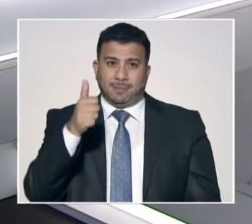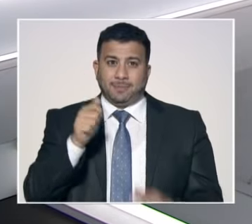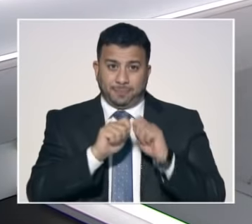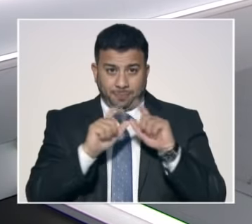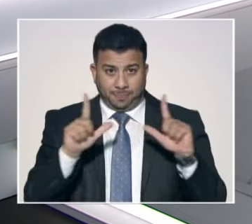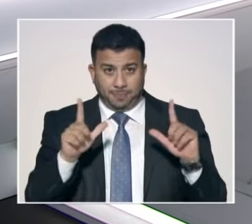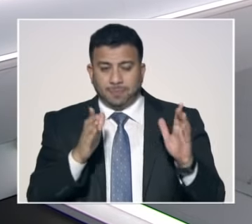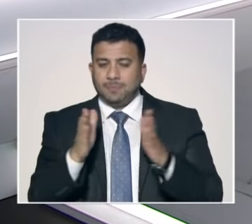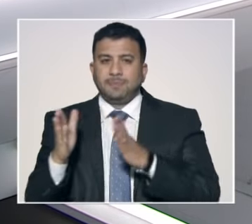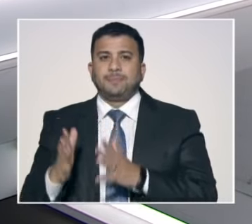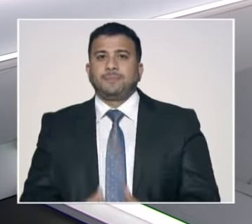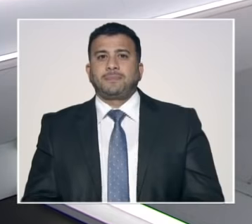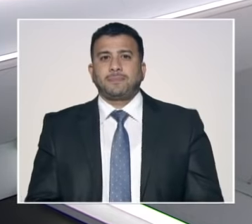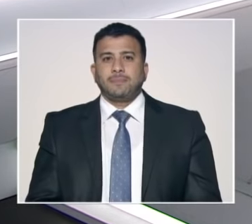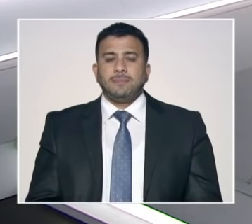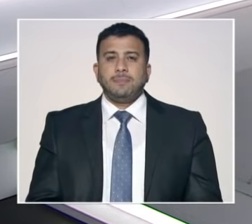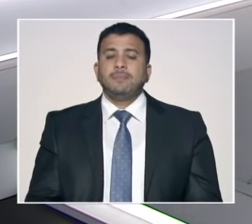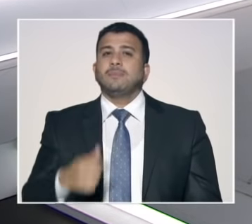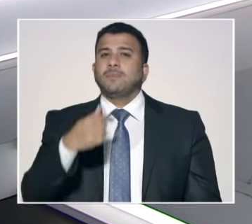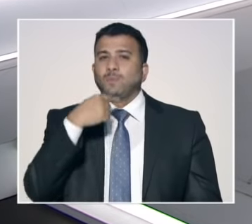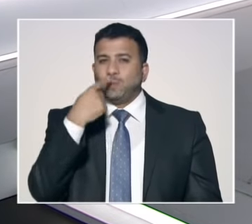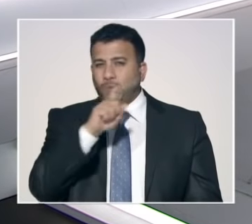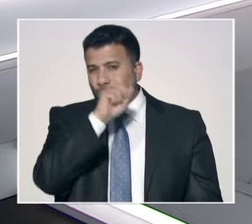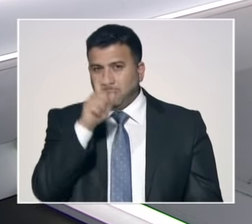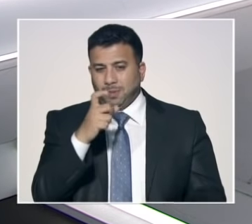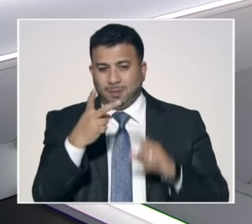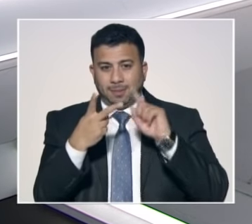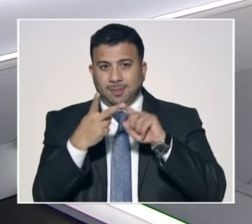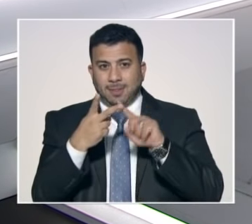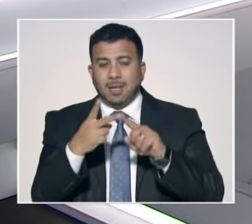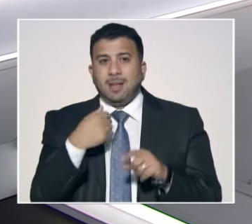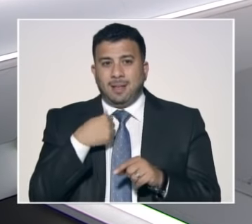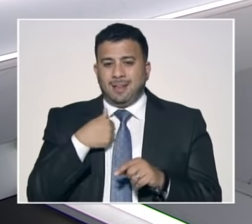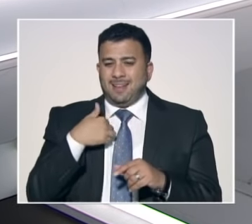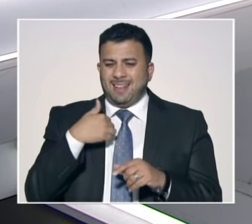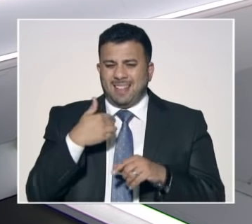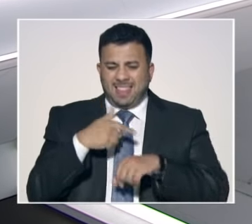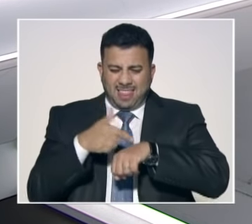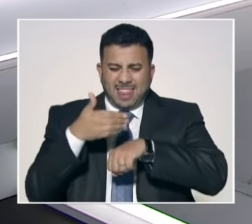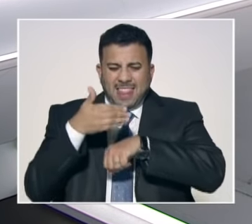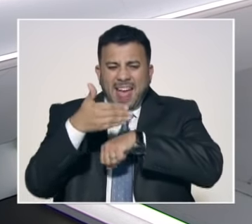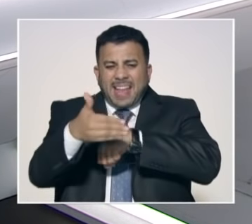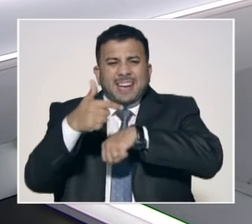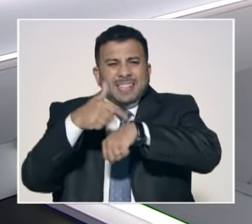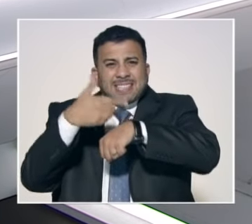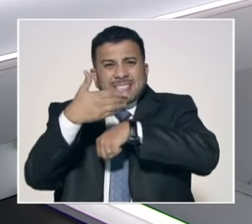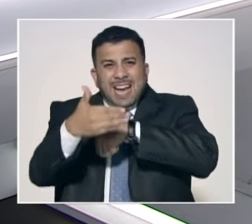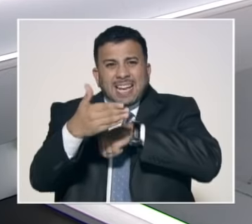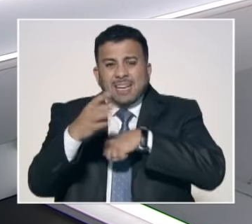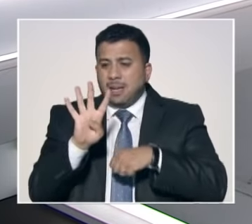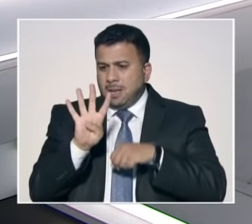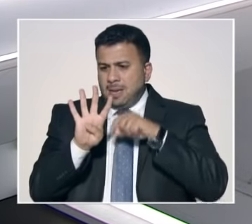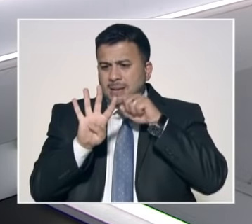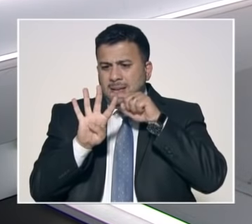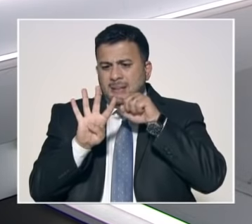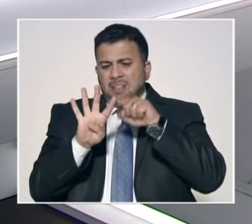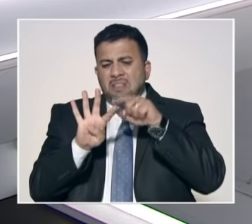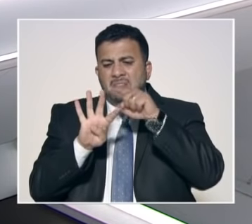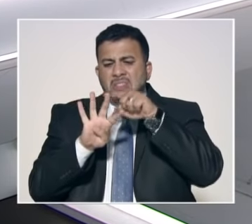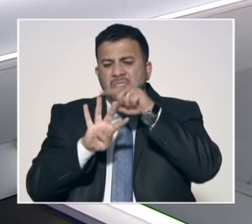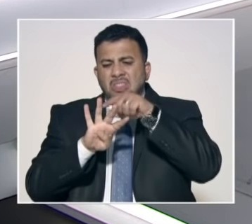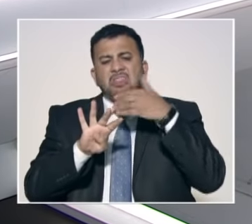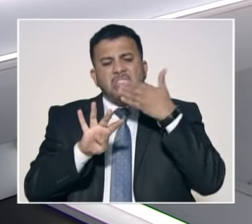علي يسأل يقول إذا كنت مسبوق ودخلت وباقي لي ركعة، مثلا الركعة اللي أقضيها أقرأ الفاتحة فقط أم آتي